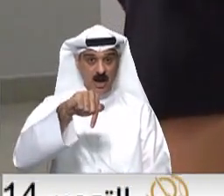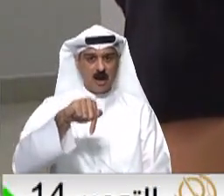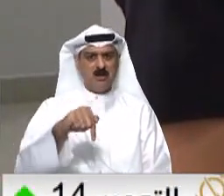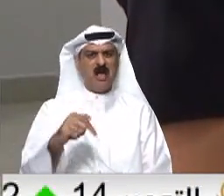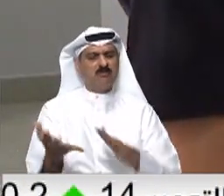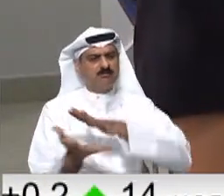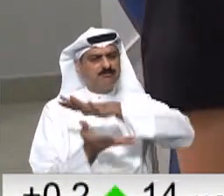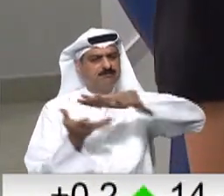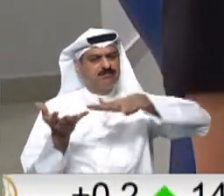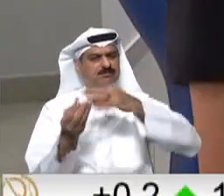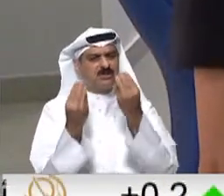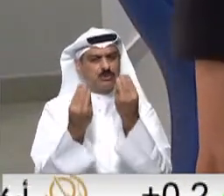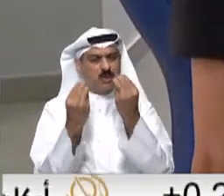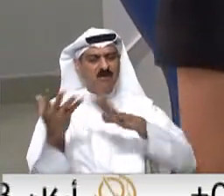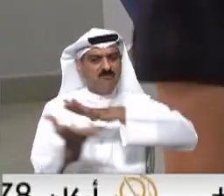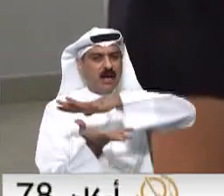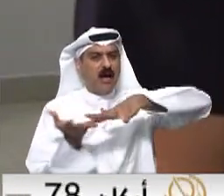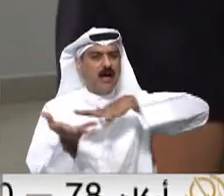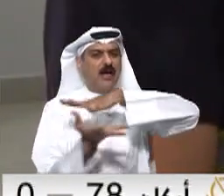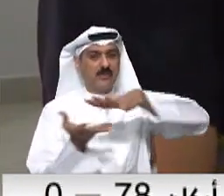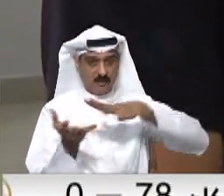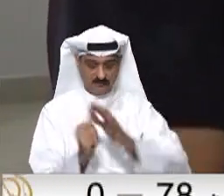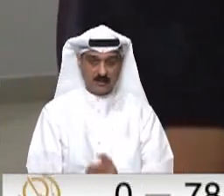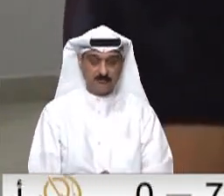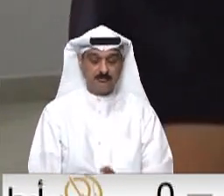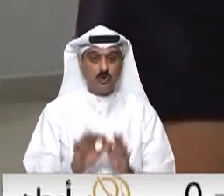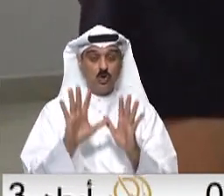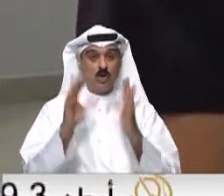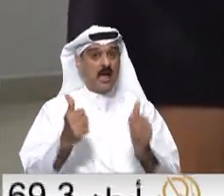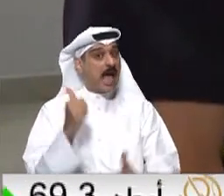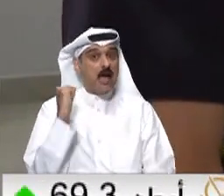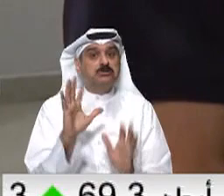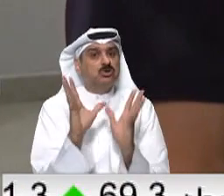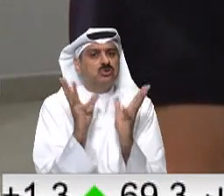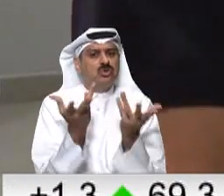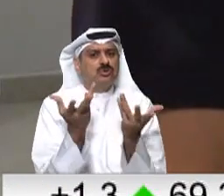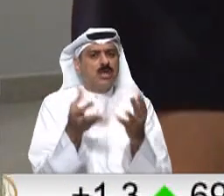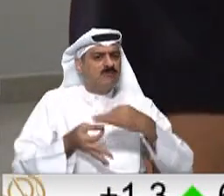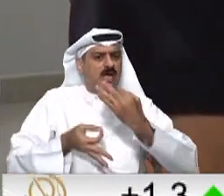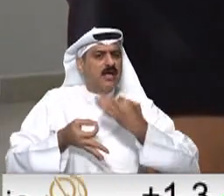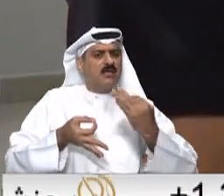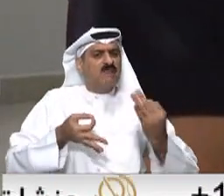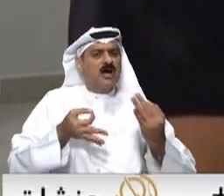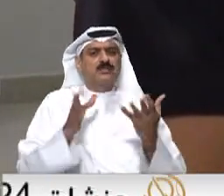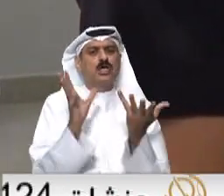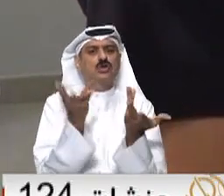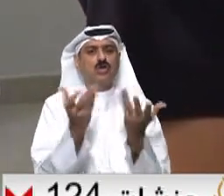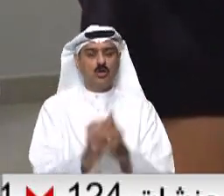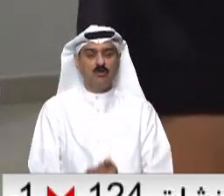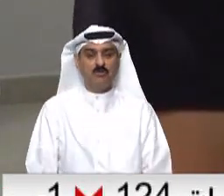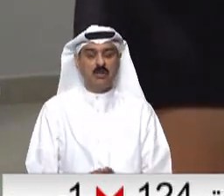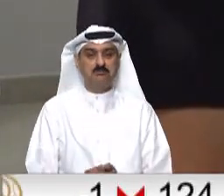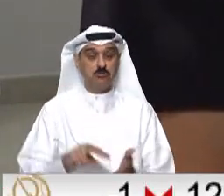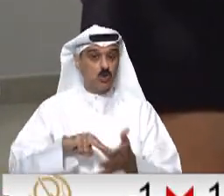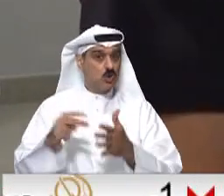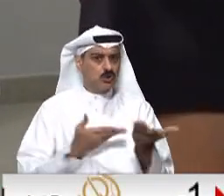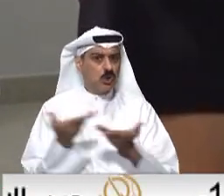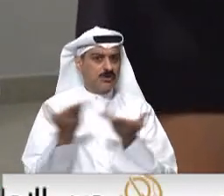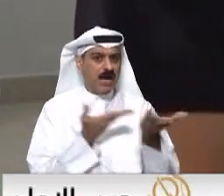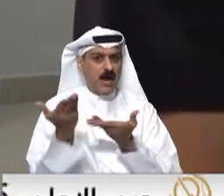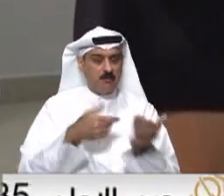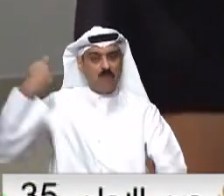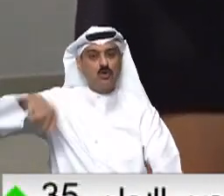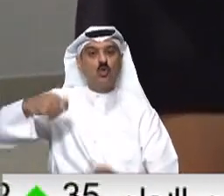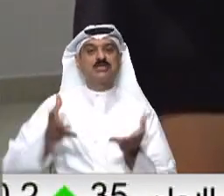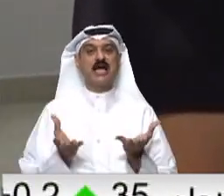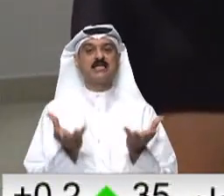في يعني الطقس، ماذا يعني حصل في ليلة يعني أمس، وكيف تم تعامل أجهزة وزارة